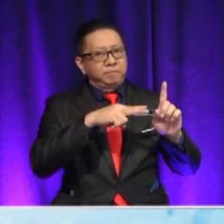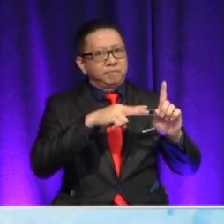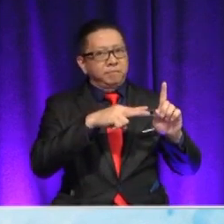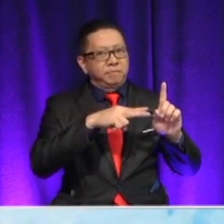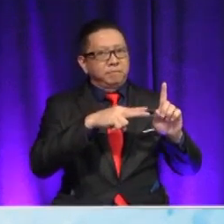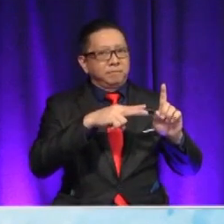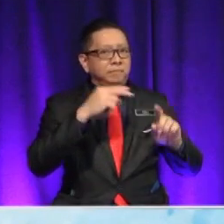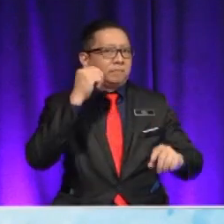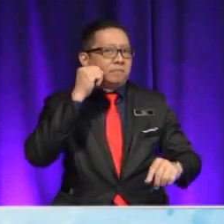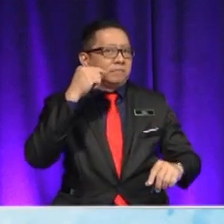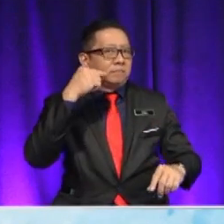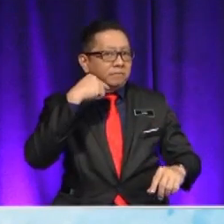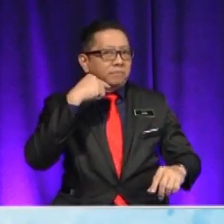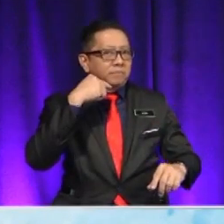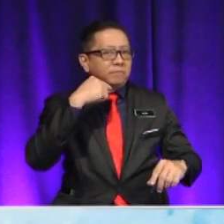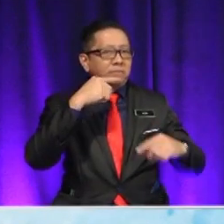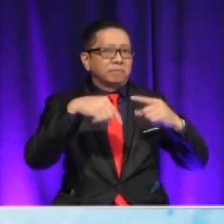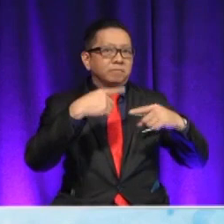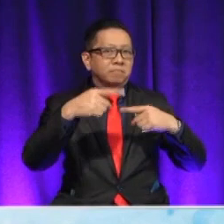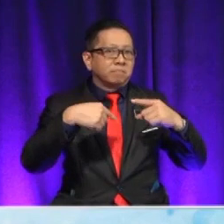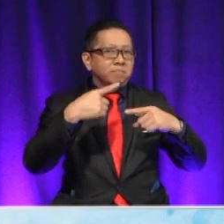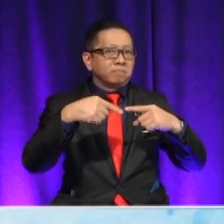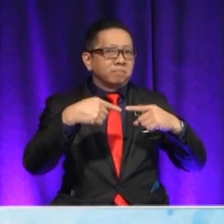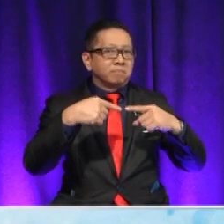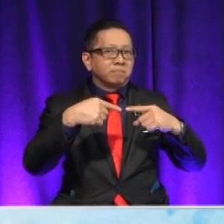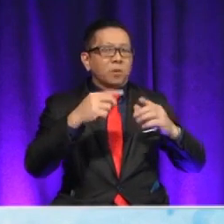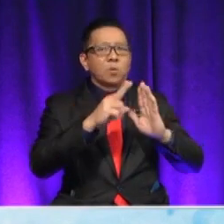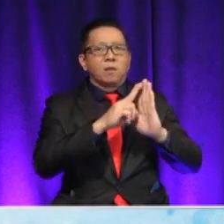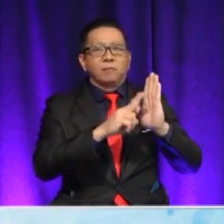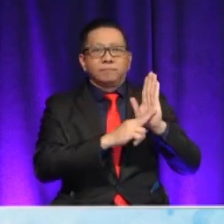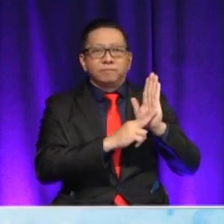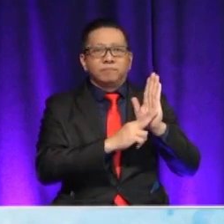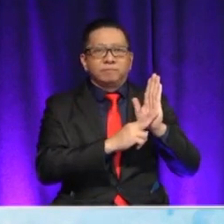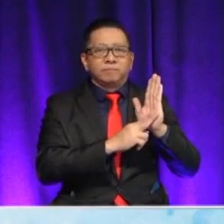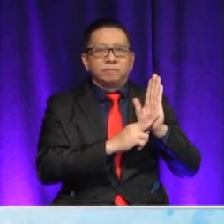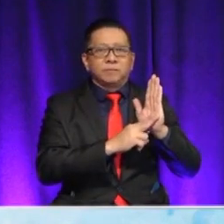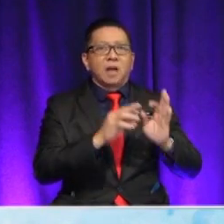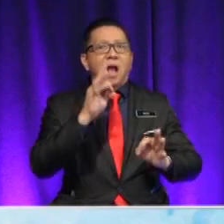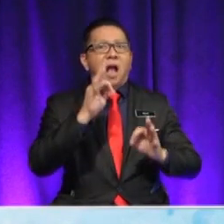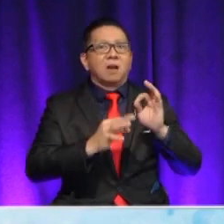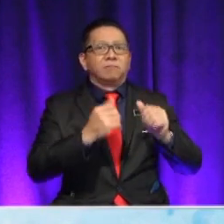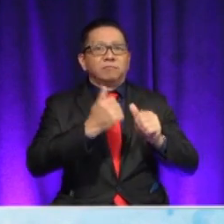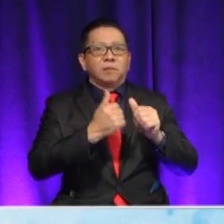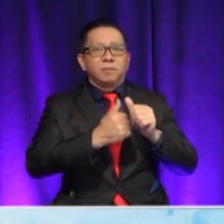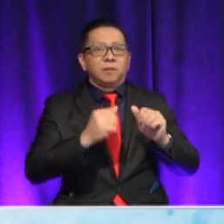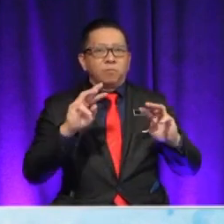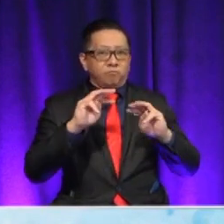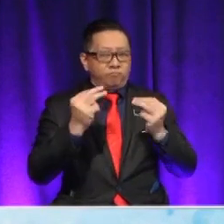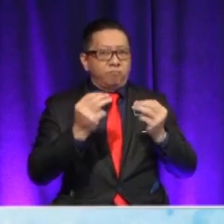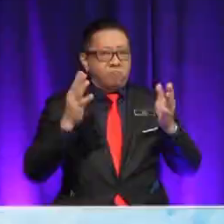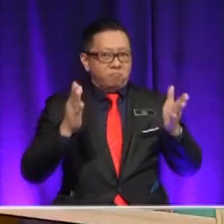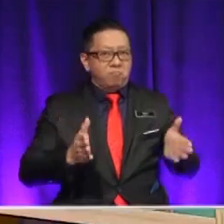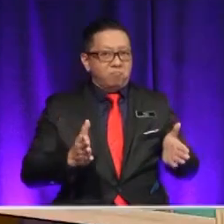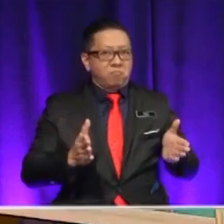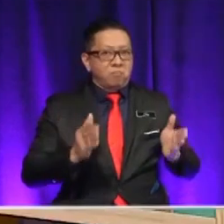kita bercakap tadi mengenai undang-undang. Okey, apabila setiap warga negara mematuhi undang-undang yang telah